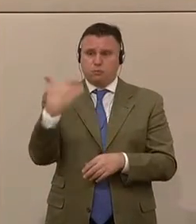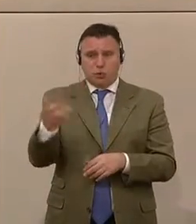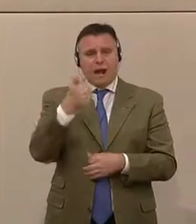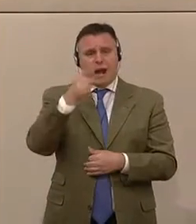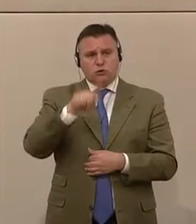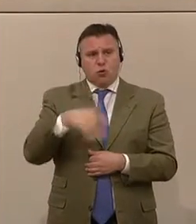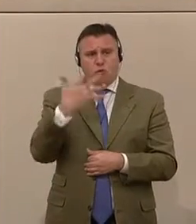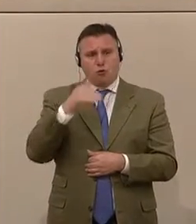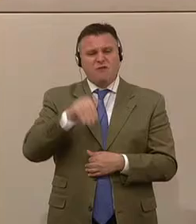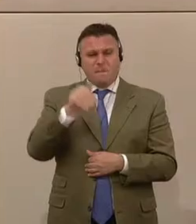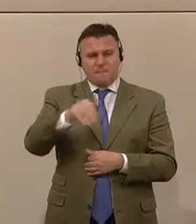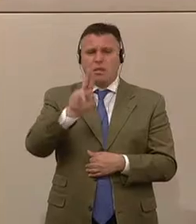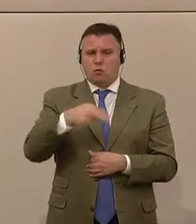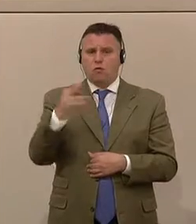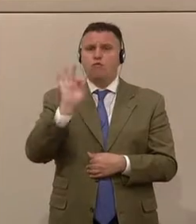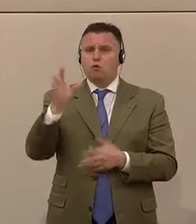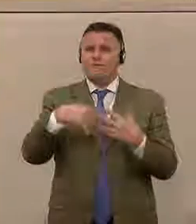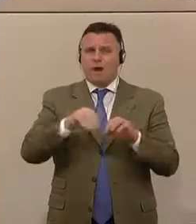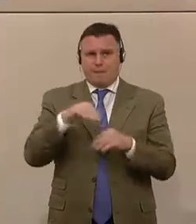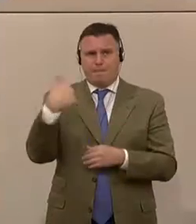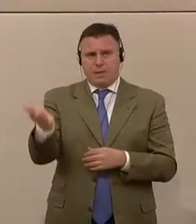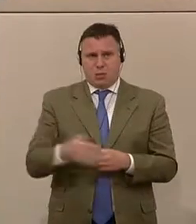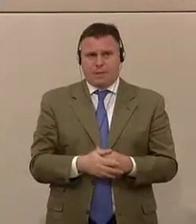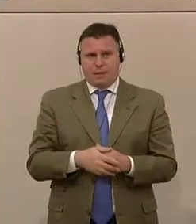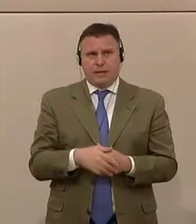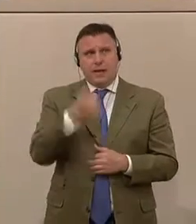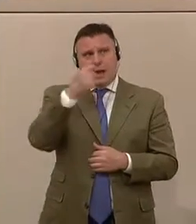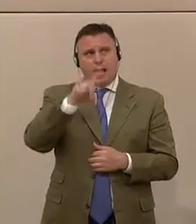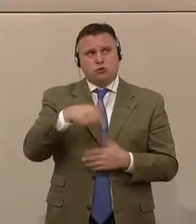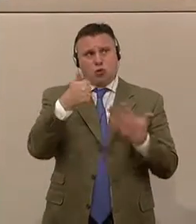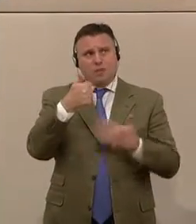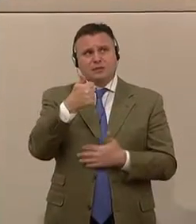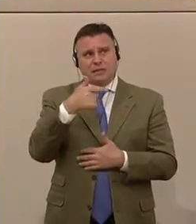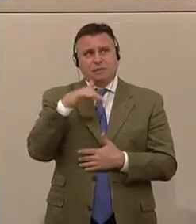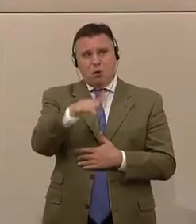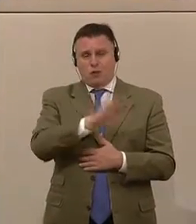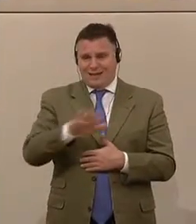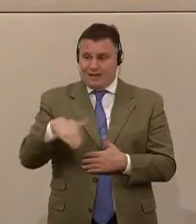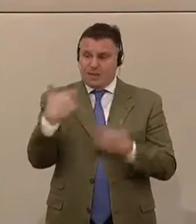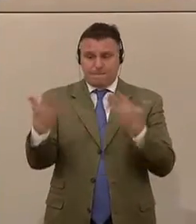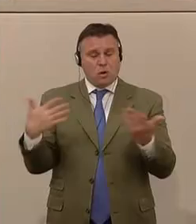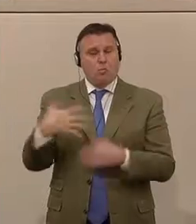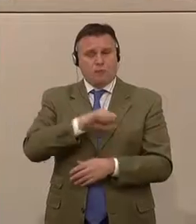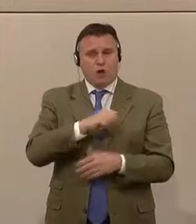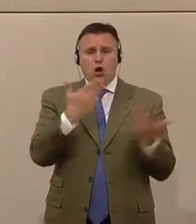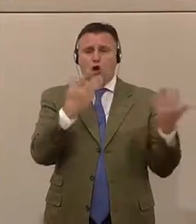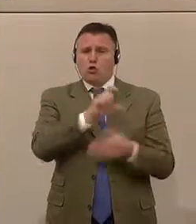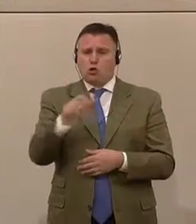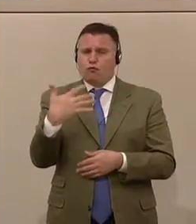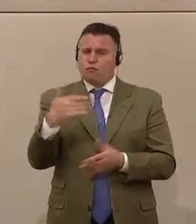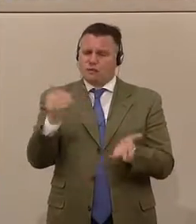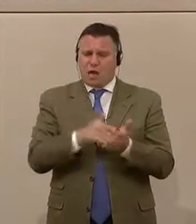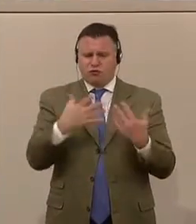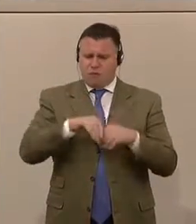1,5 Milliarden Euro mehr für Familien, 1,6 Millionen Kinder sind betroffen, 950.000